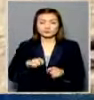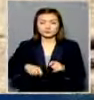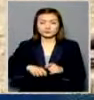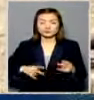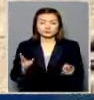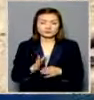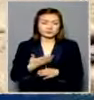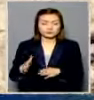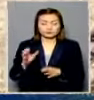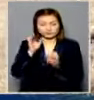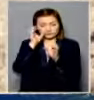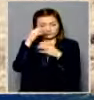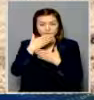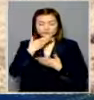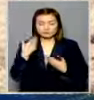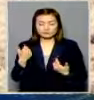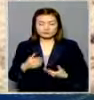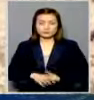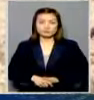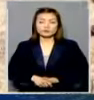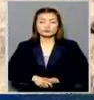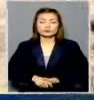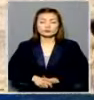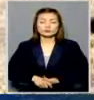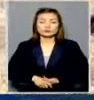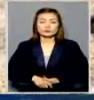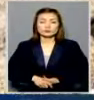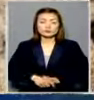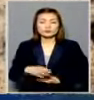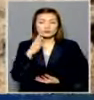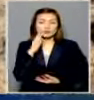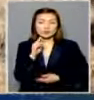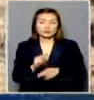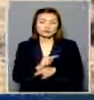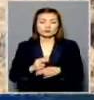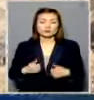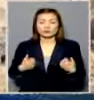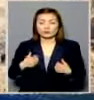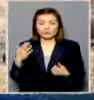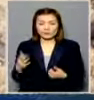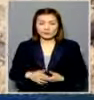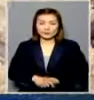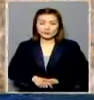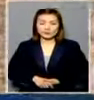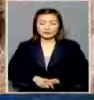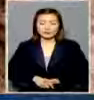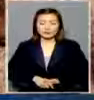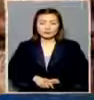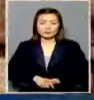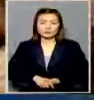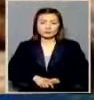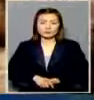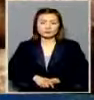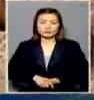analizini ayıratın bizde laboratuvar yok. Bu kişiler yine bolcan boyunca yemdeyip atır. Bar yemdeyerin casa batır.